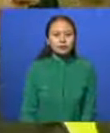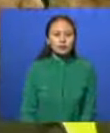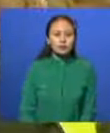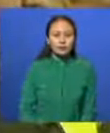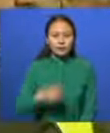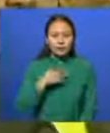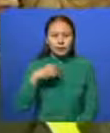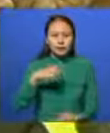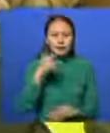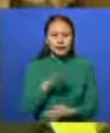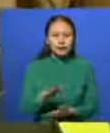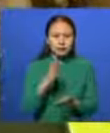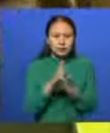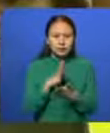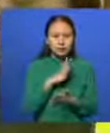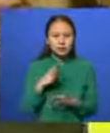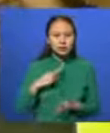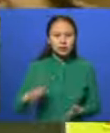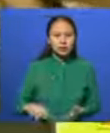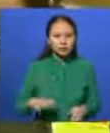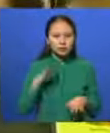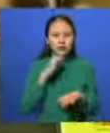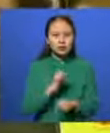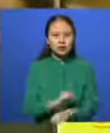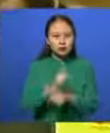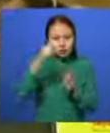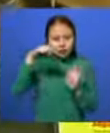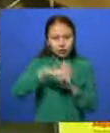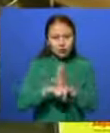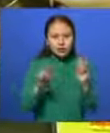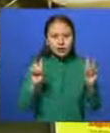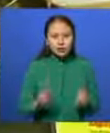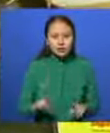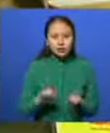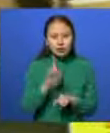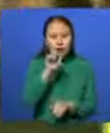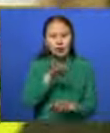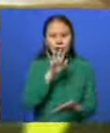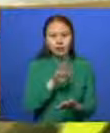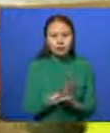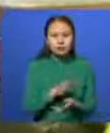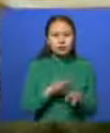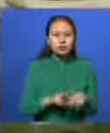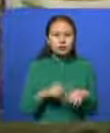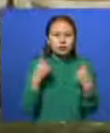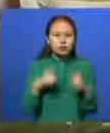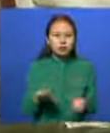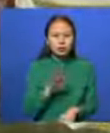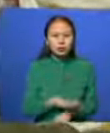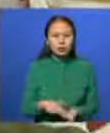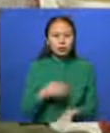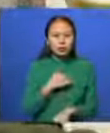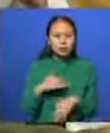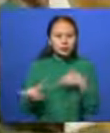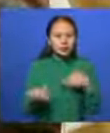Менің осында 3 балам бар. Ұлым наразылық ретінде күні бойы жер астында отыр. Ол әбден кір болды. Менің ұлым да басқа балалар сияқты әрекет